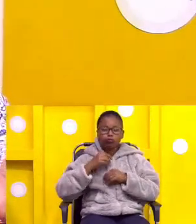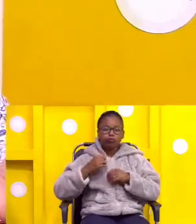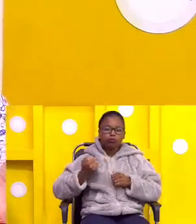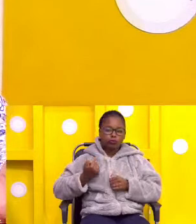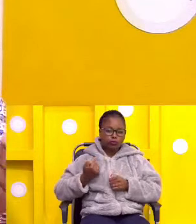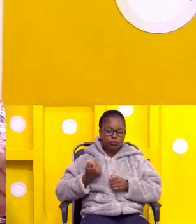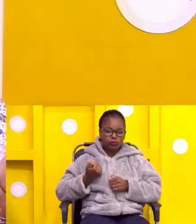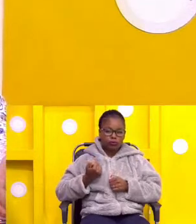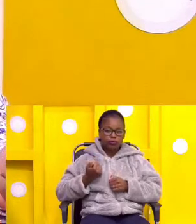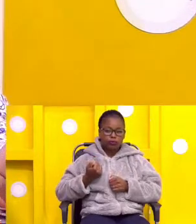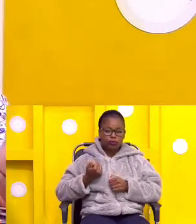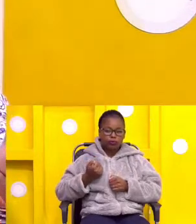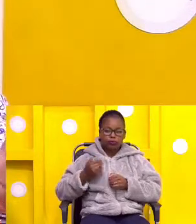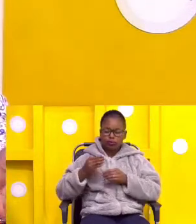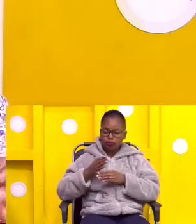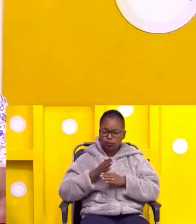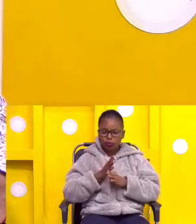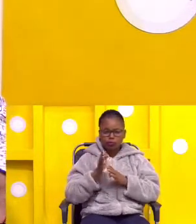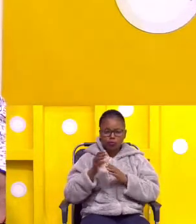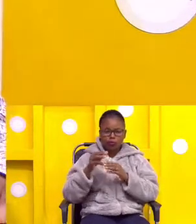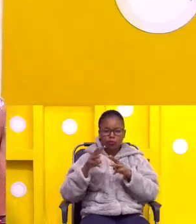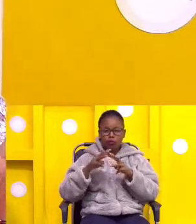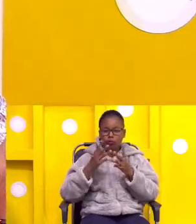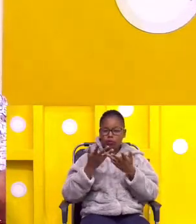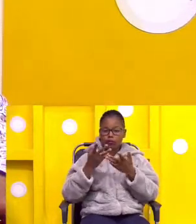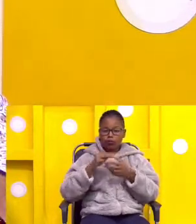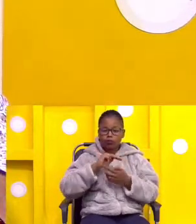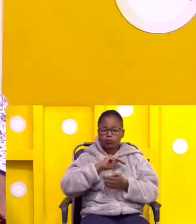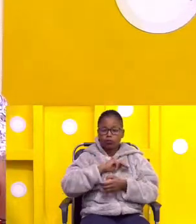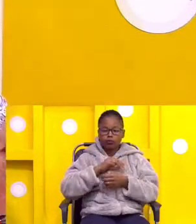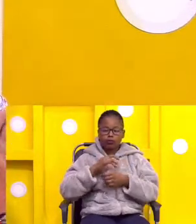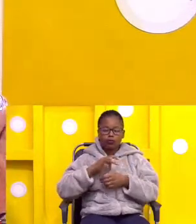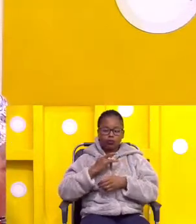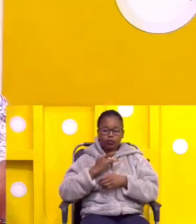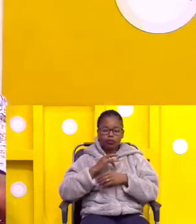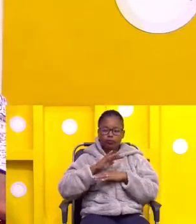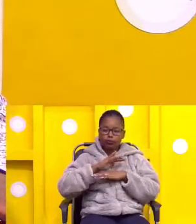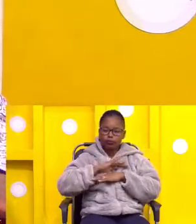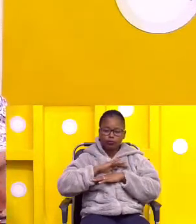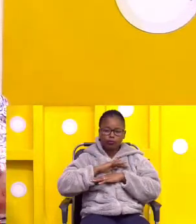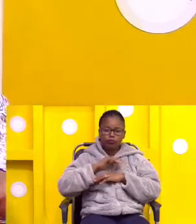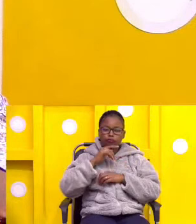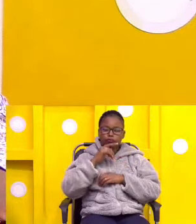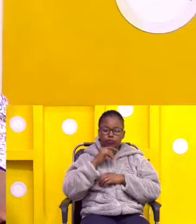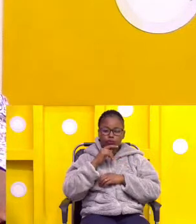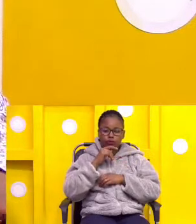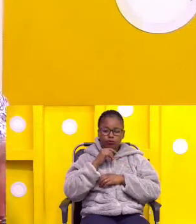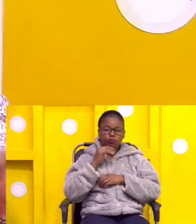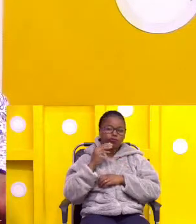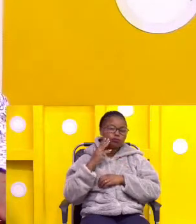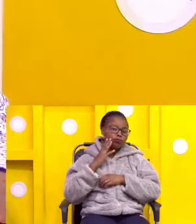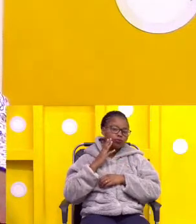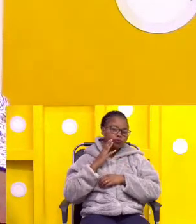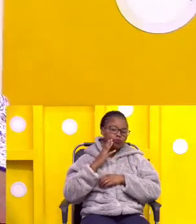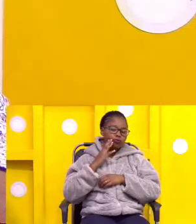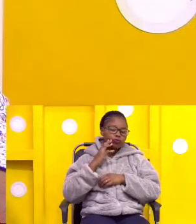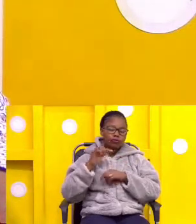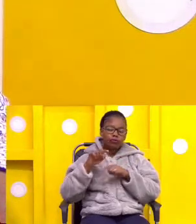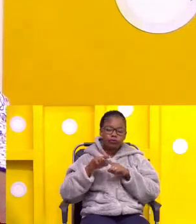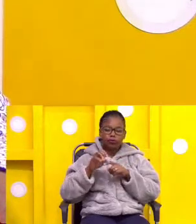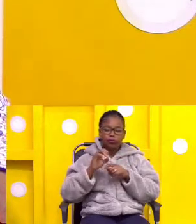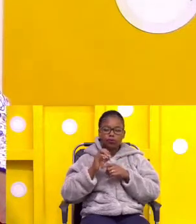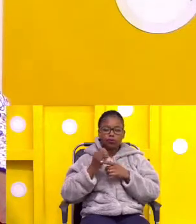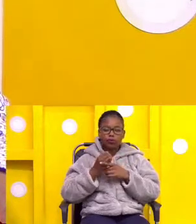airĩtu, mũgereire harĩ Milka Kariuki, mũigue mũiganĩire. Mũrĩ athuri, mũrĩ atumia, mũigue